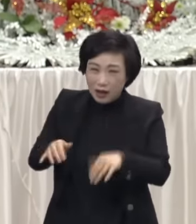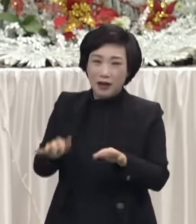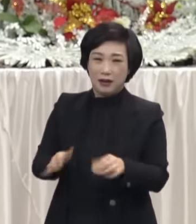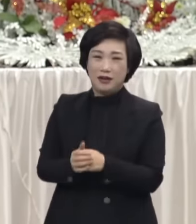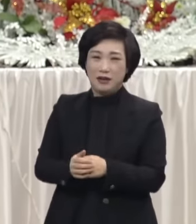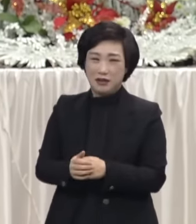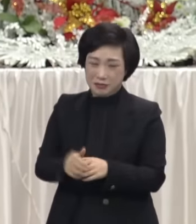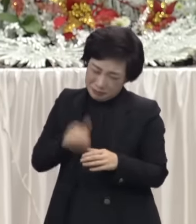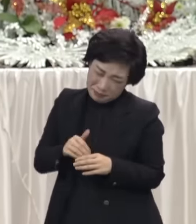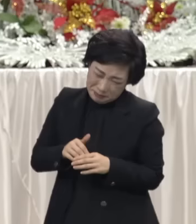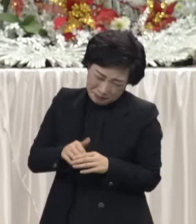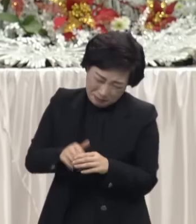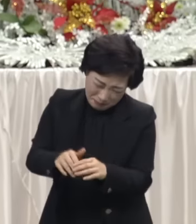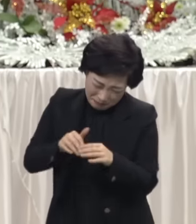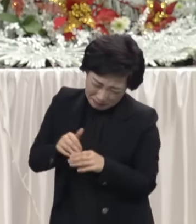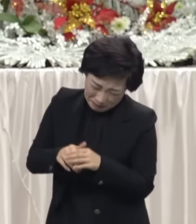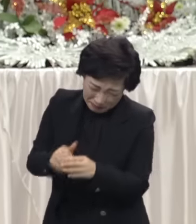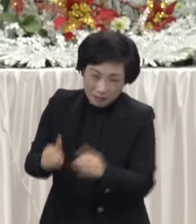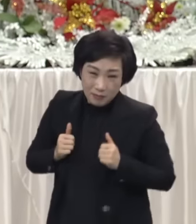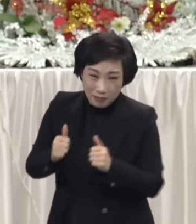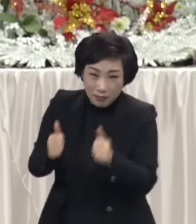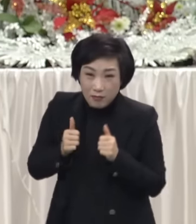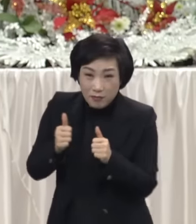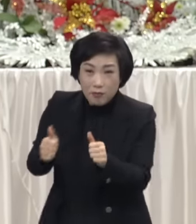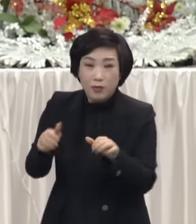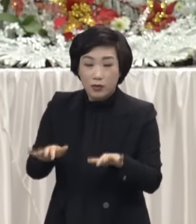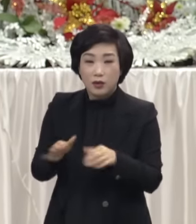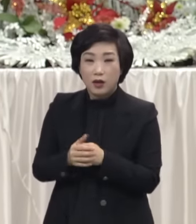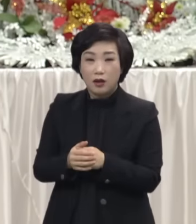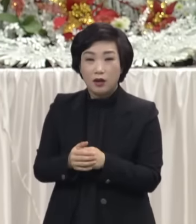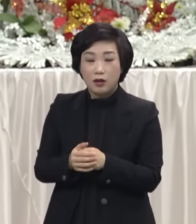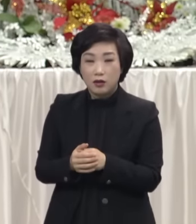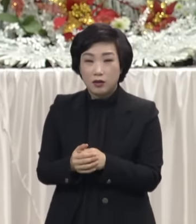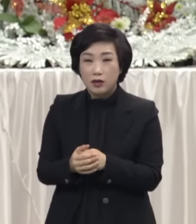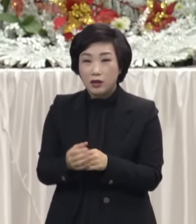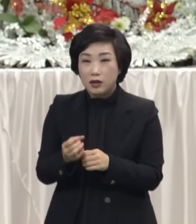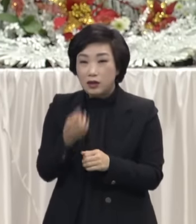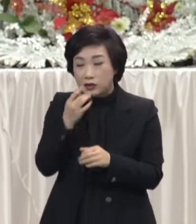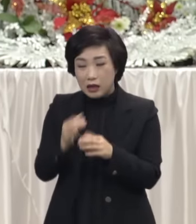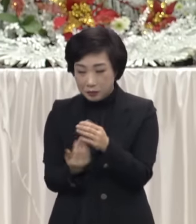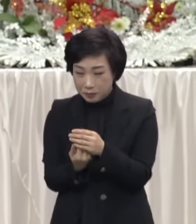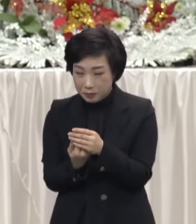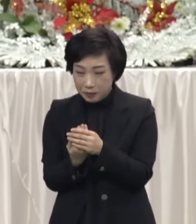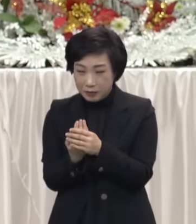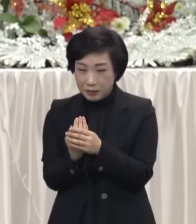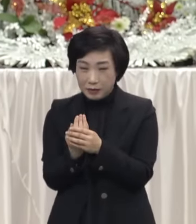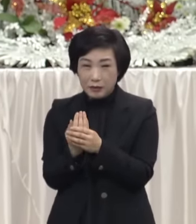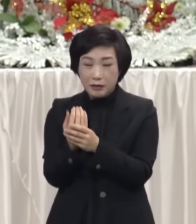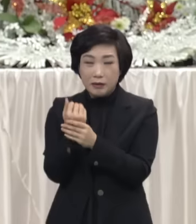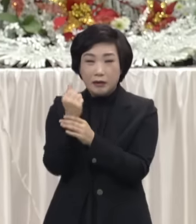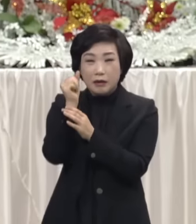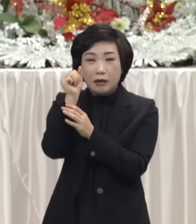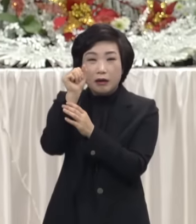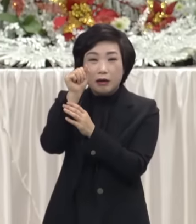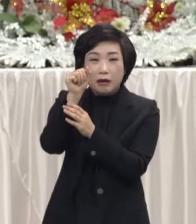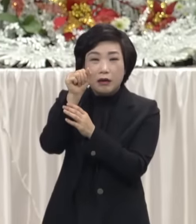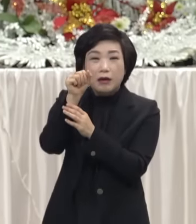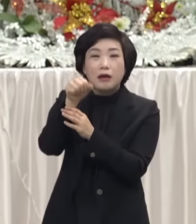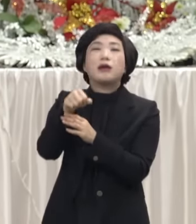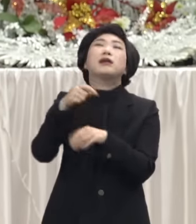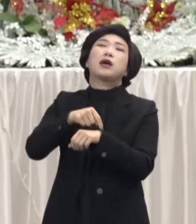부지런히 모를 심습니다. 그런데 그가 자라서 착황하기까지 시간이 모자랍니다. 시간이